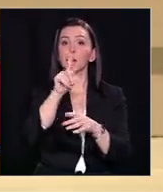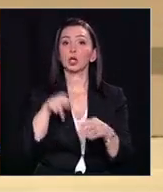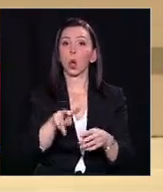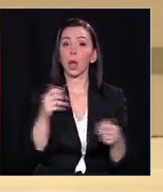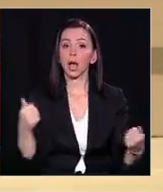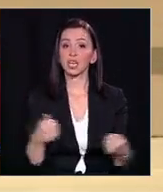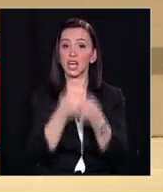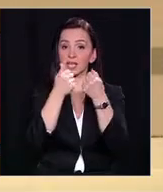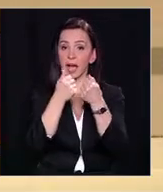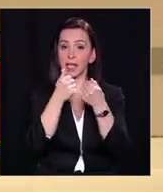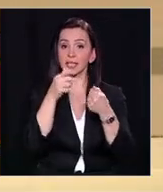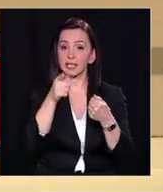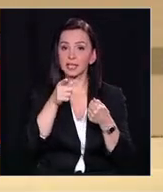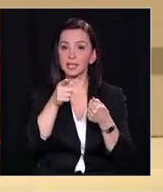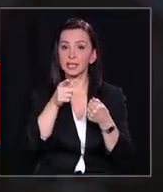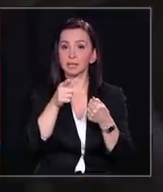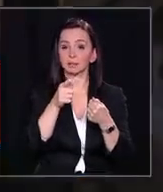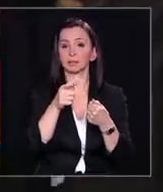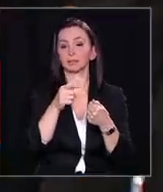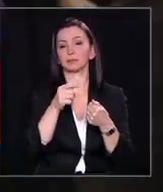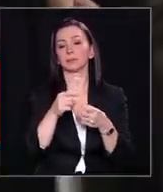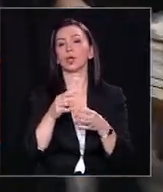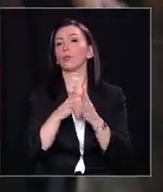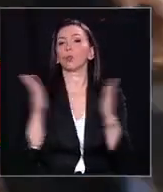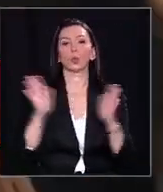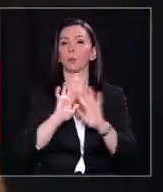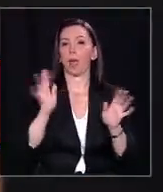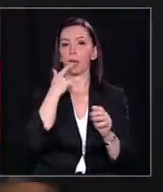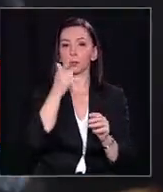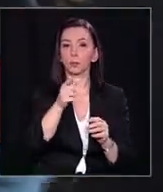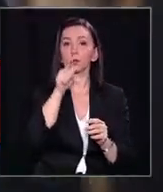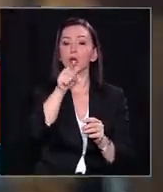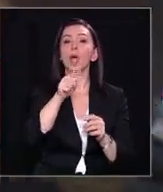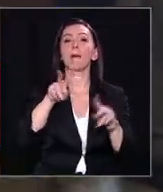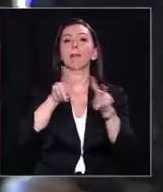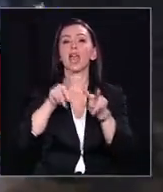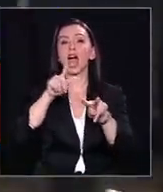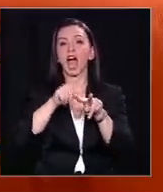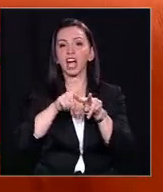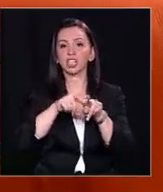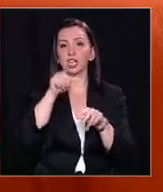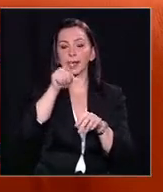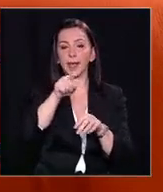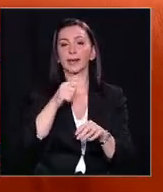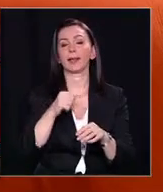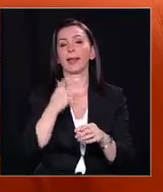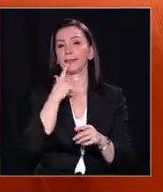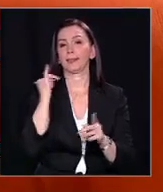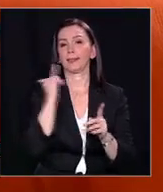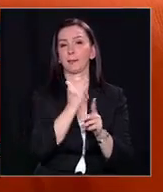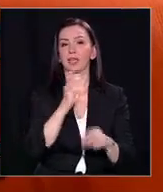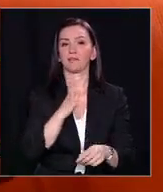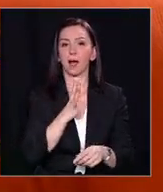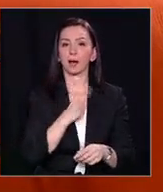kazasını kaşıyarak küçülüyorsunuz. Meral Akşener'in tutumuna da tepki vardı iktidar partisinden. Bu ahlaksızlığı